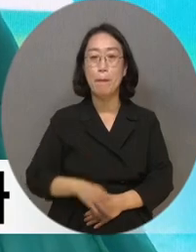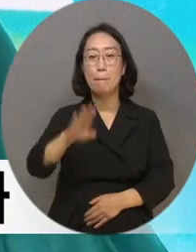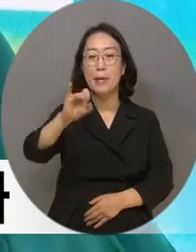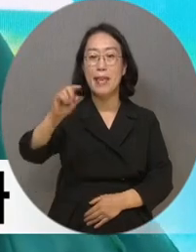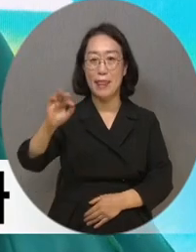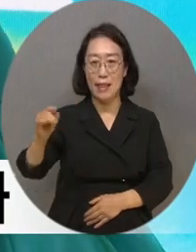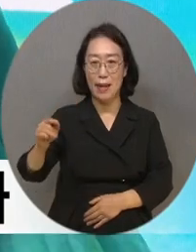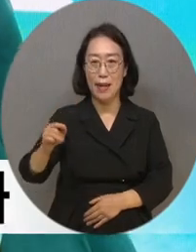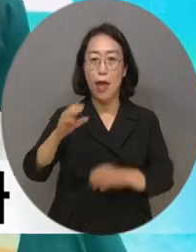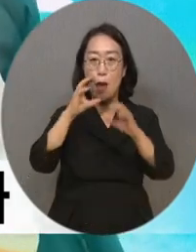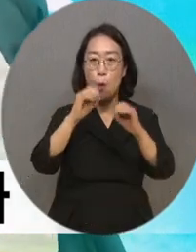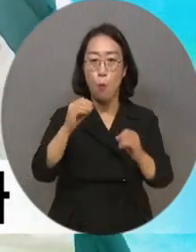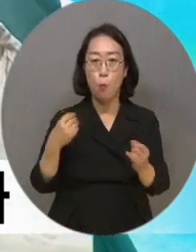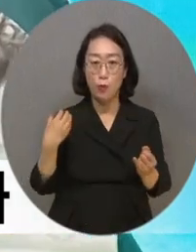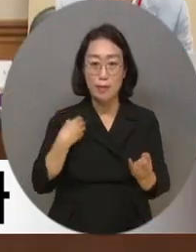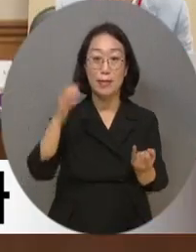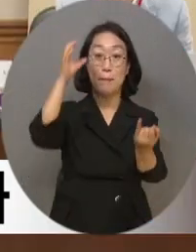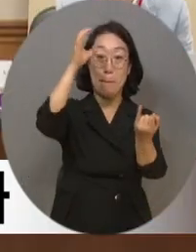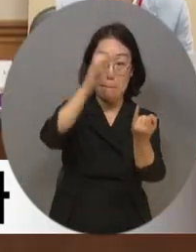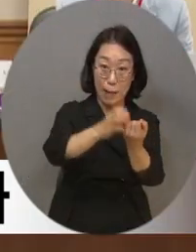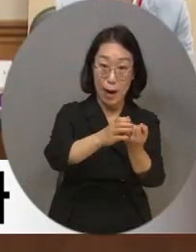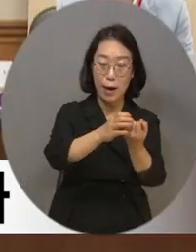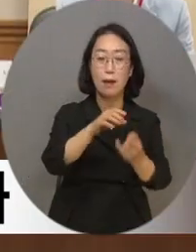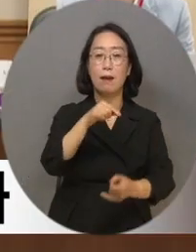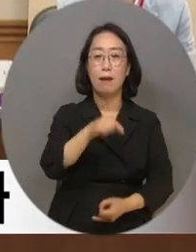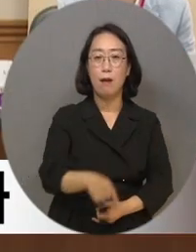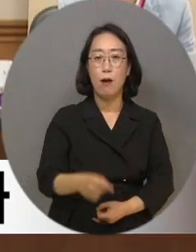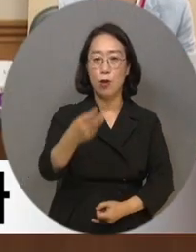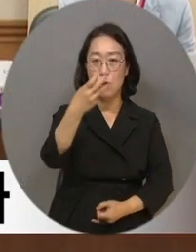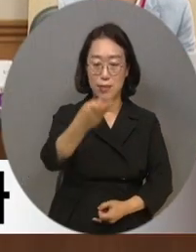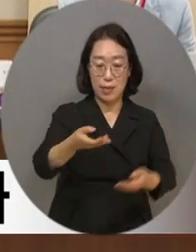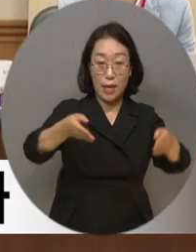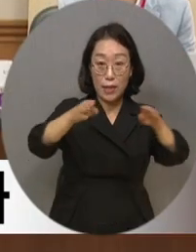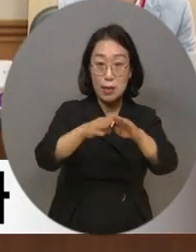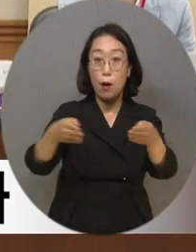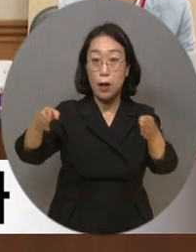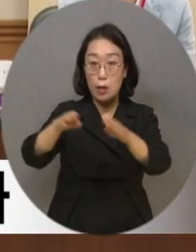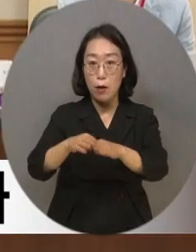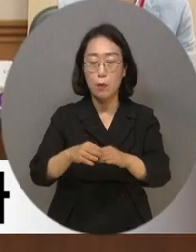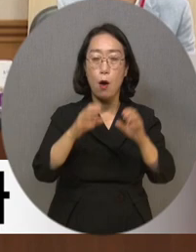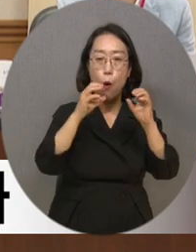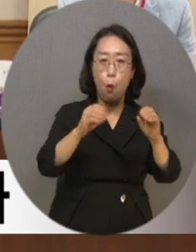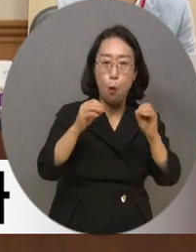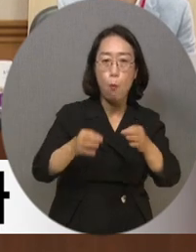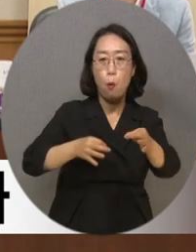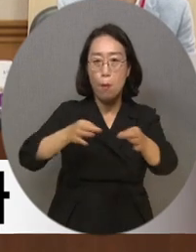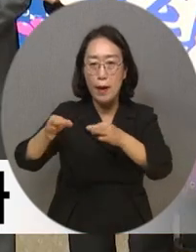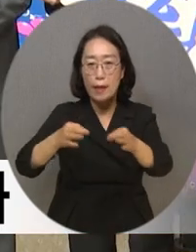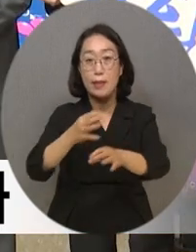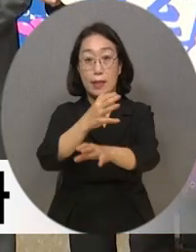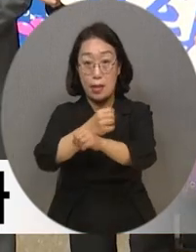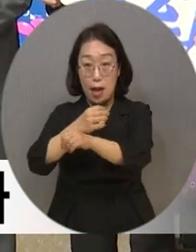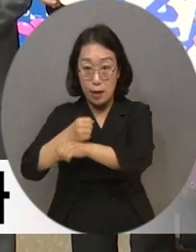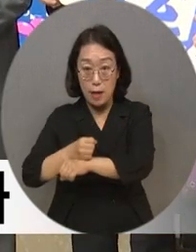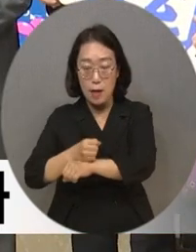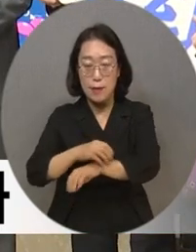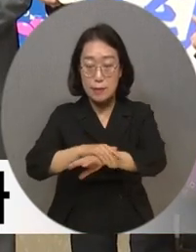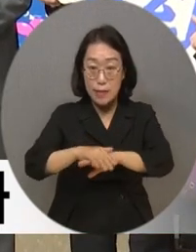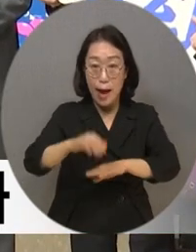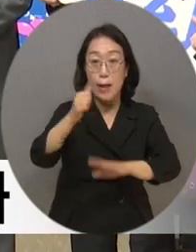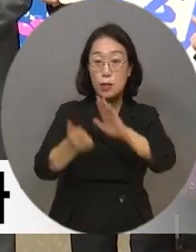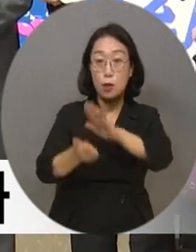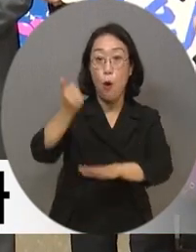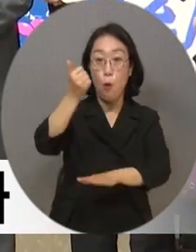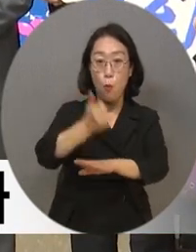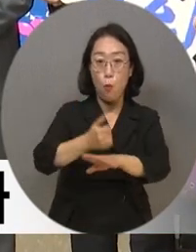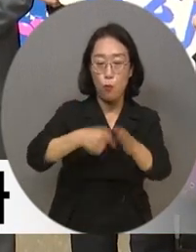비엔날레 홍보대사로 위촉하고 13개 유관기관과 홍보 마케팅 협약을 하는 등 성공 개최를 위한